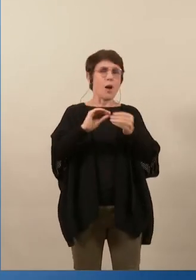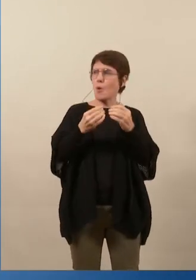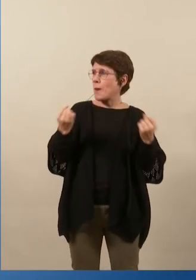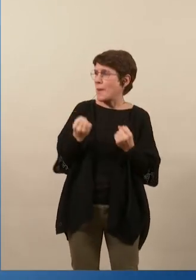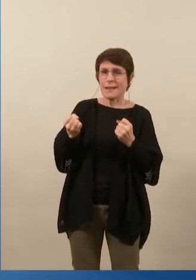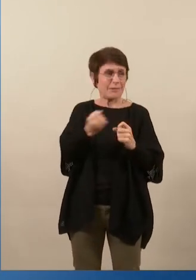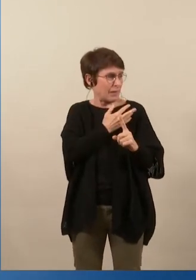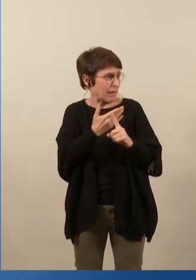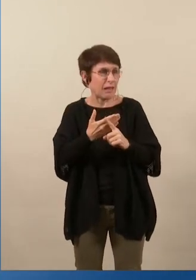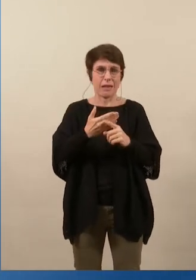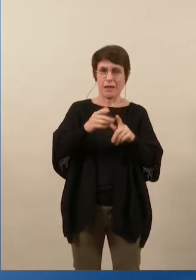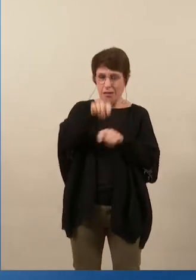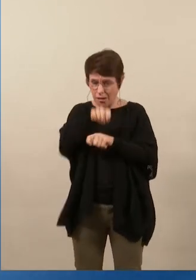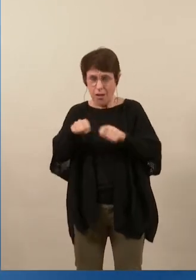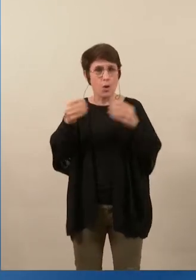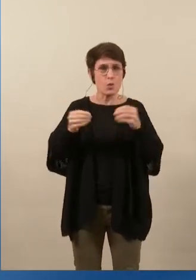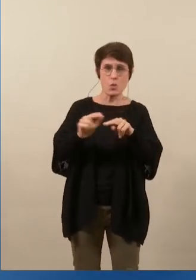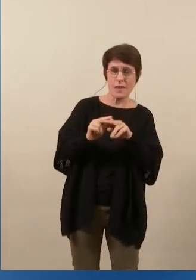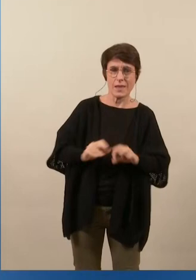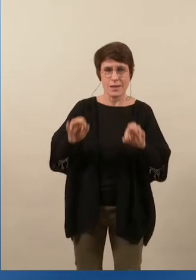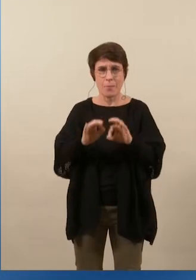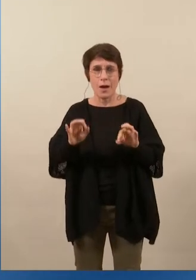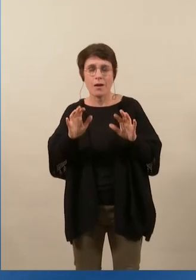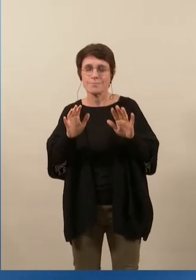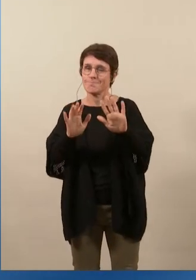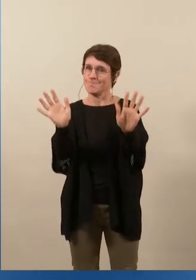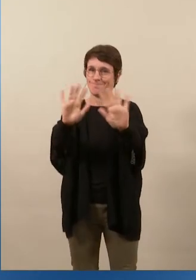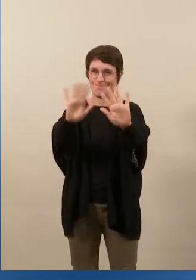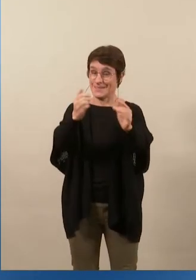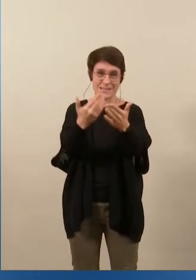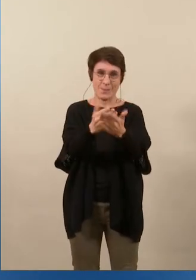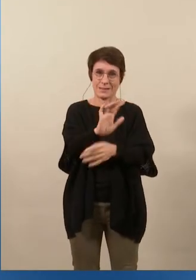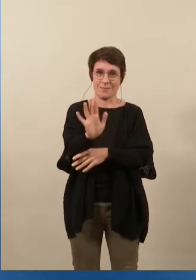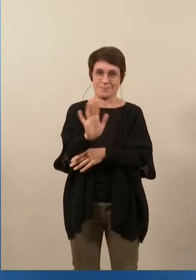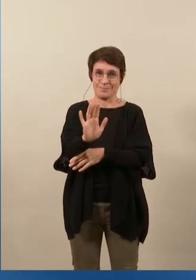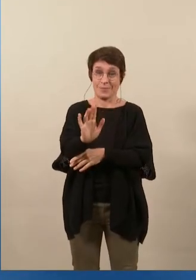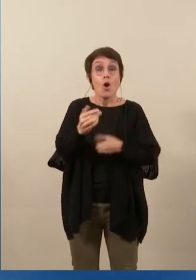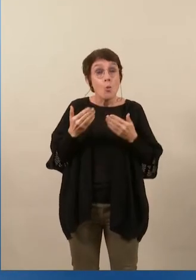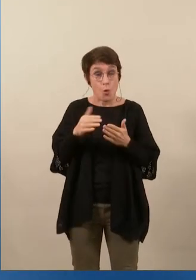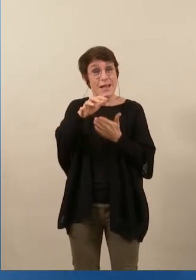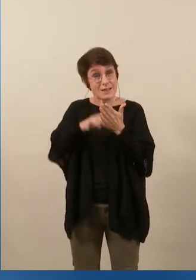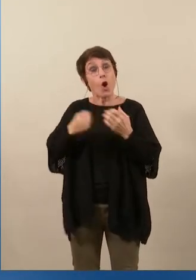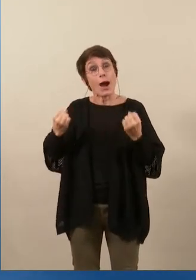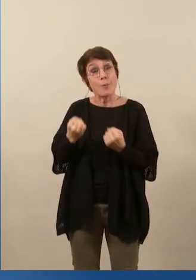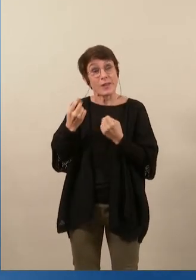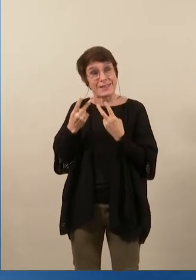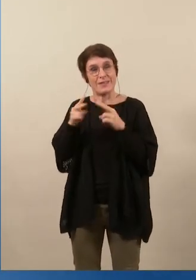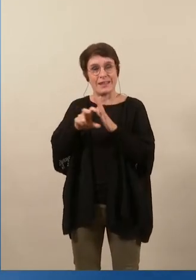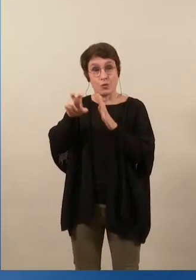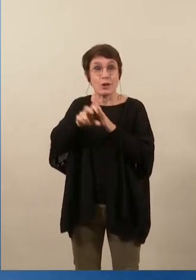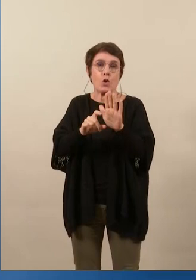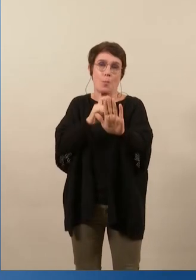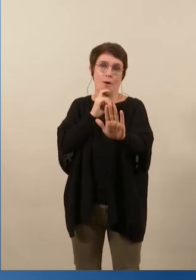euh c'est relativement euh enfin c'est pas l'endroit pour l'instant il n'y a pas de rapport d'activité à ville- de grrenoble on réfléchit